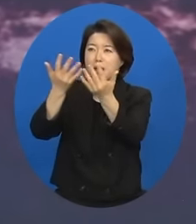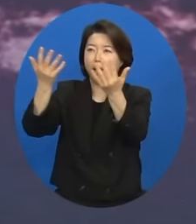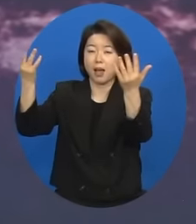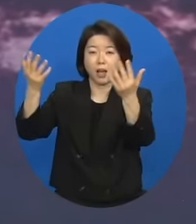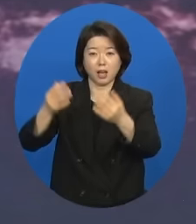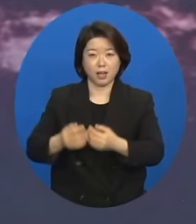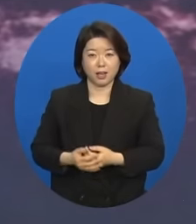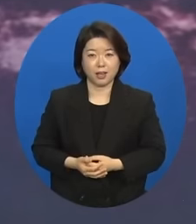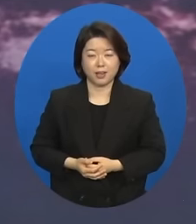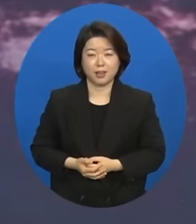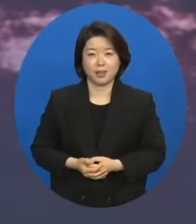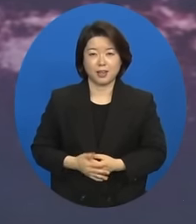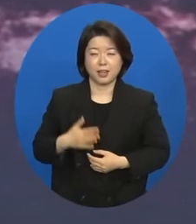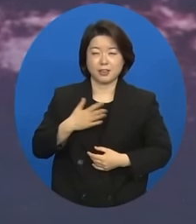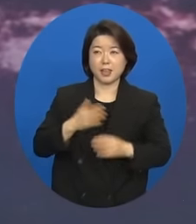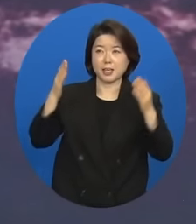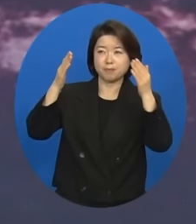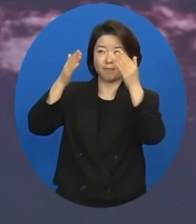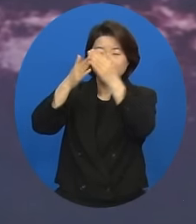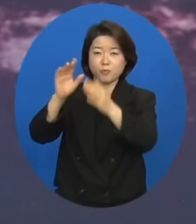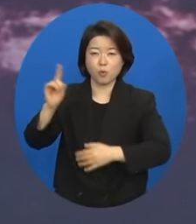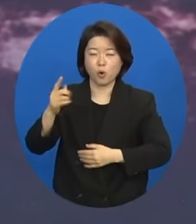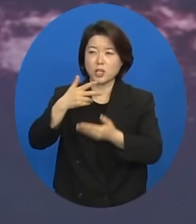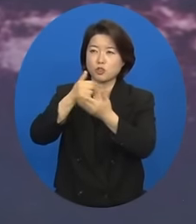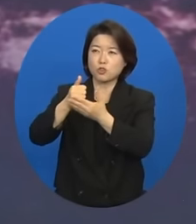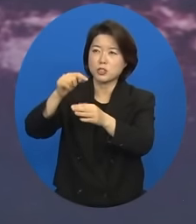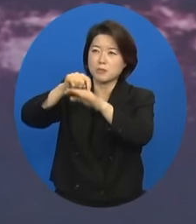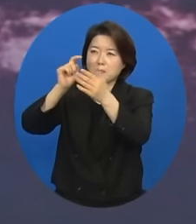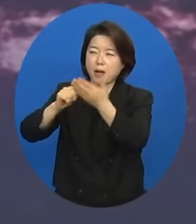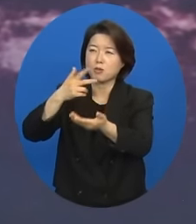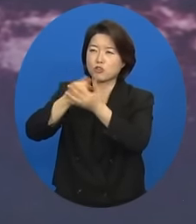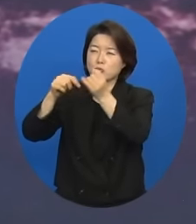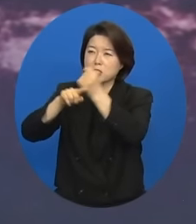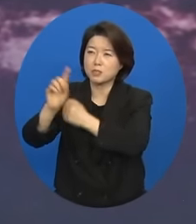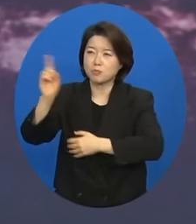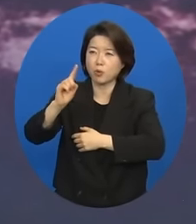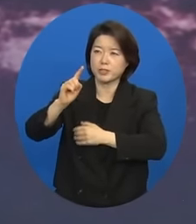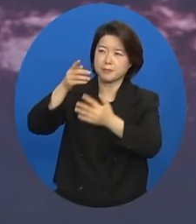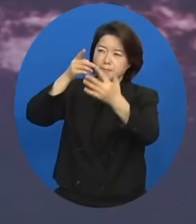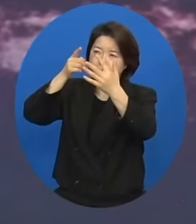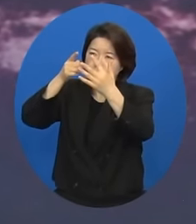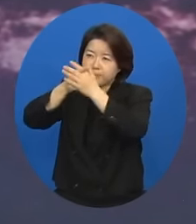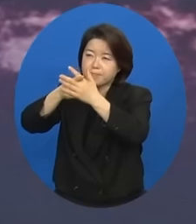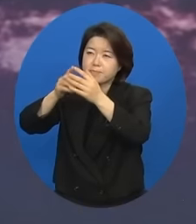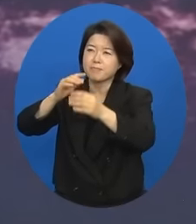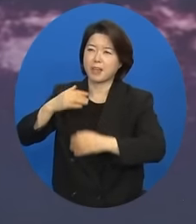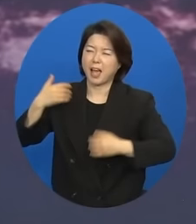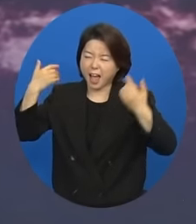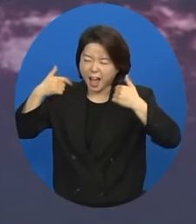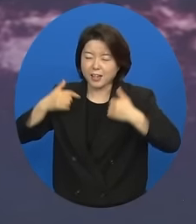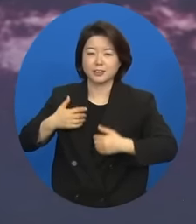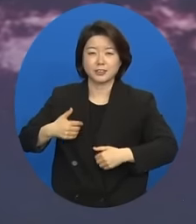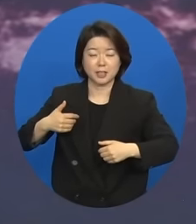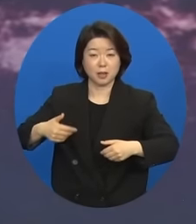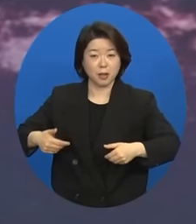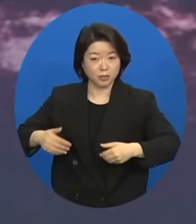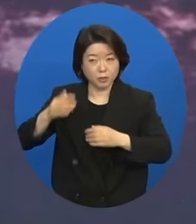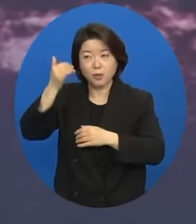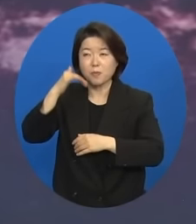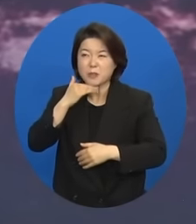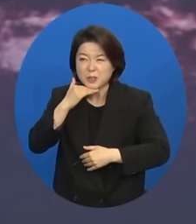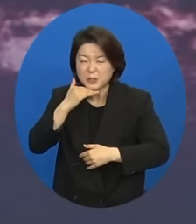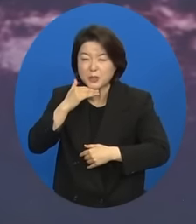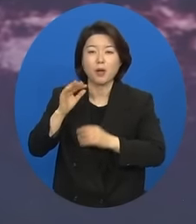초점이 주님의 마음이 무엇이고 주님의 뜻이 무엇인가를 봐야 된다는 것입니다 하나님은 여기에 계셨어요